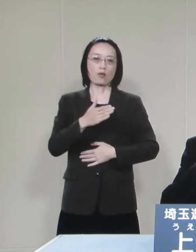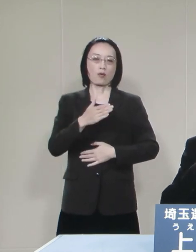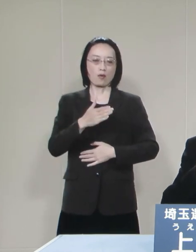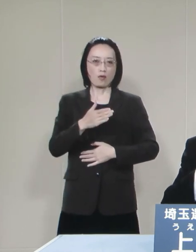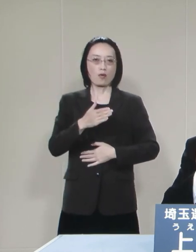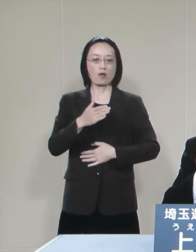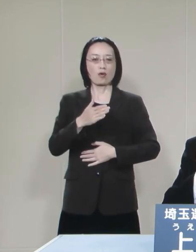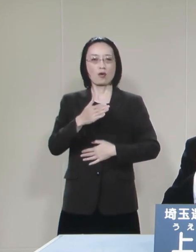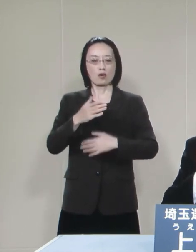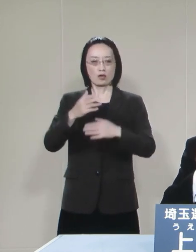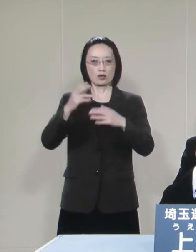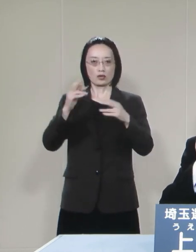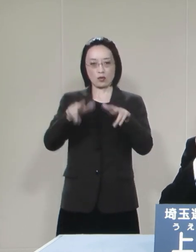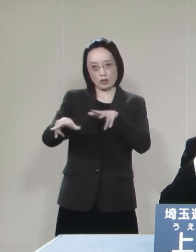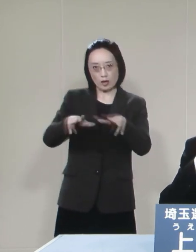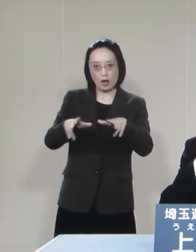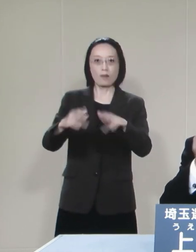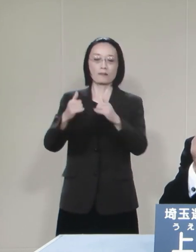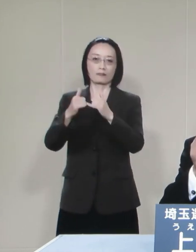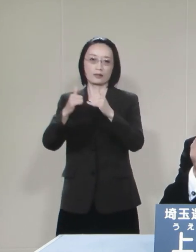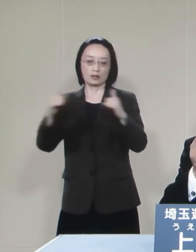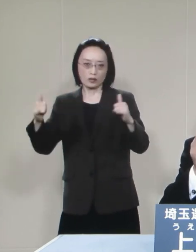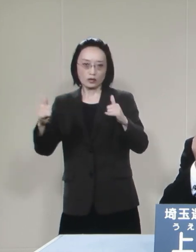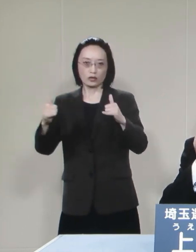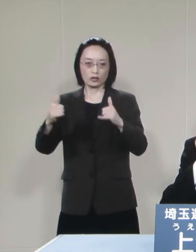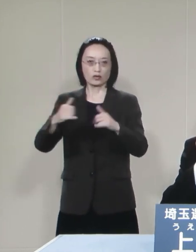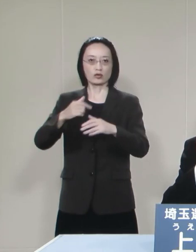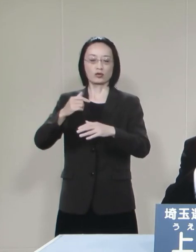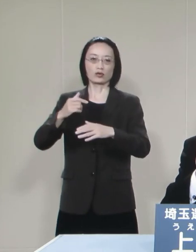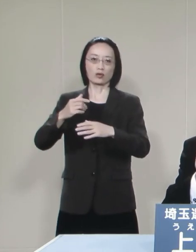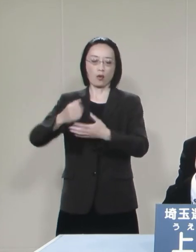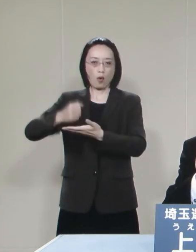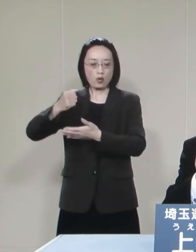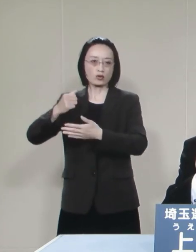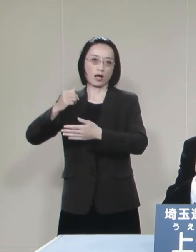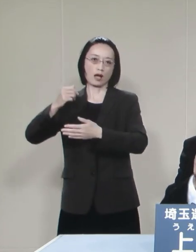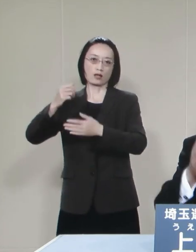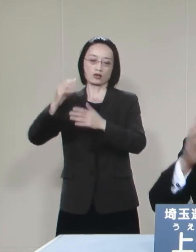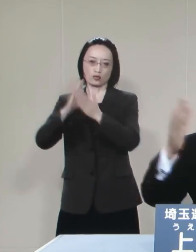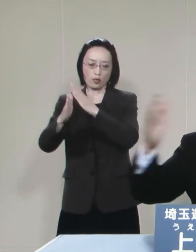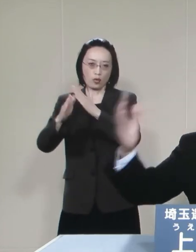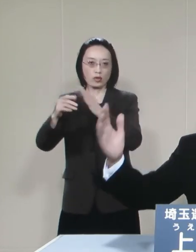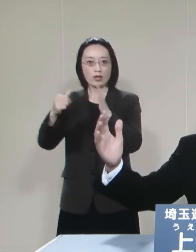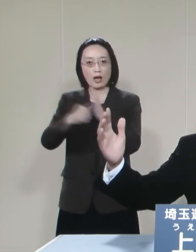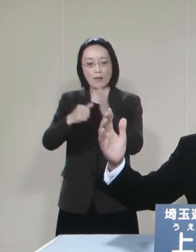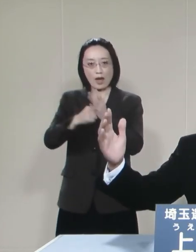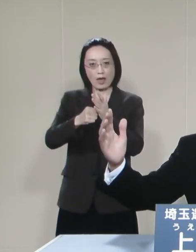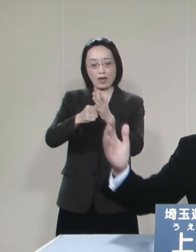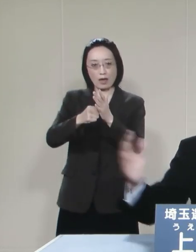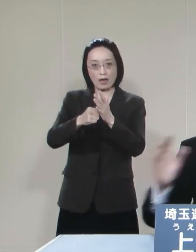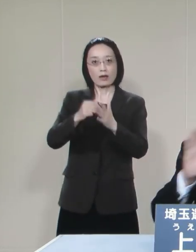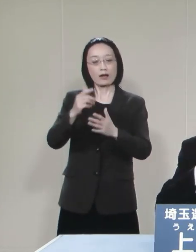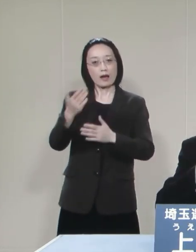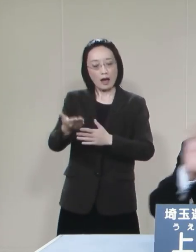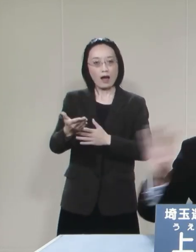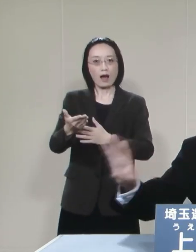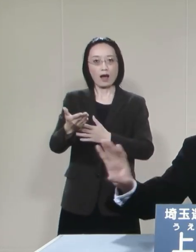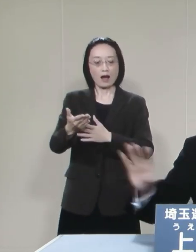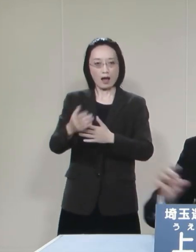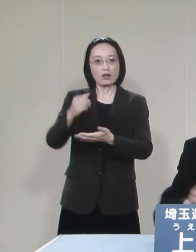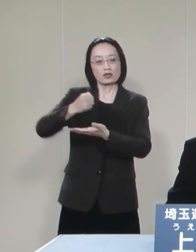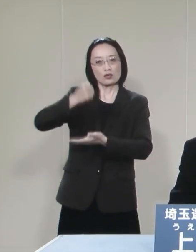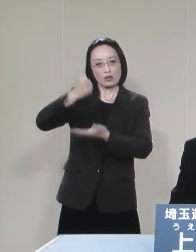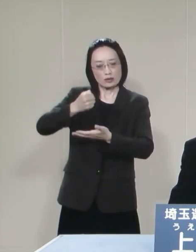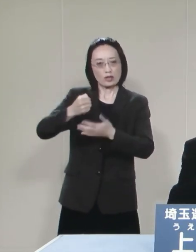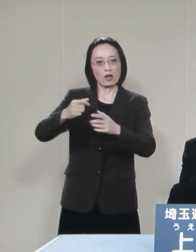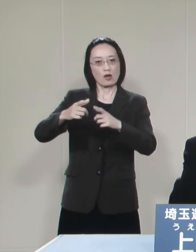るいは民部省あるいは大蔵省などという名前をつけたか。行政機構は膨らむ、だから常に省け